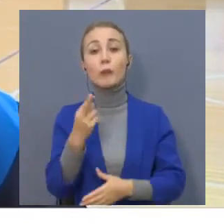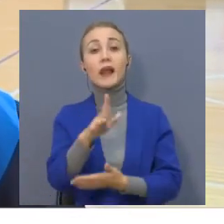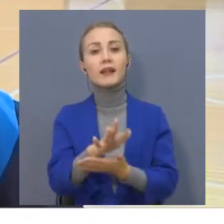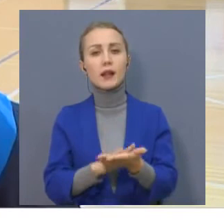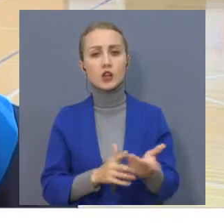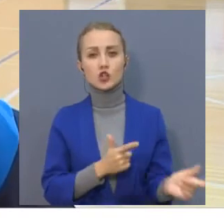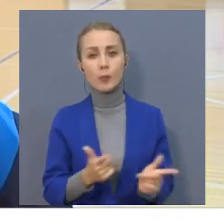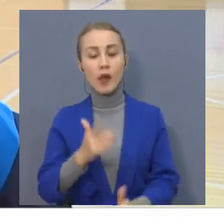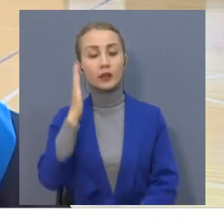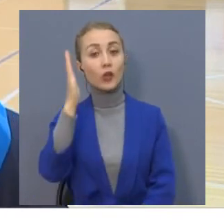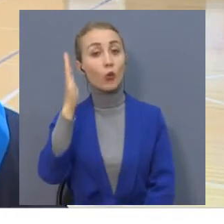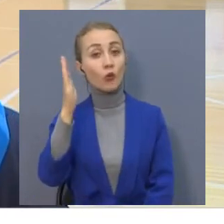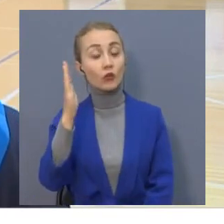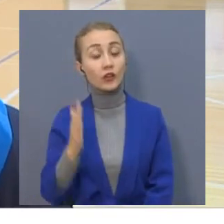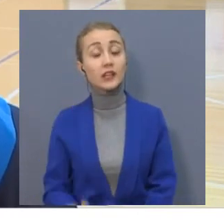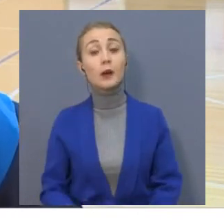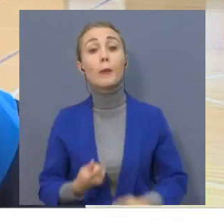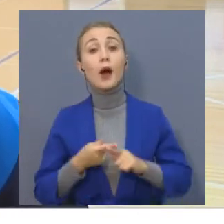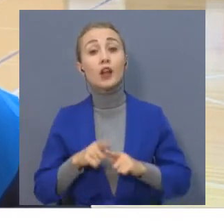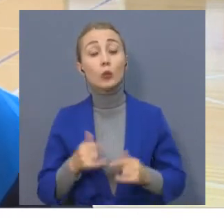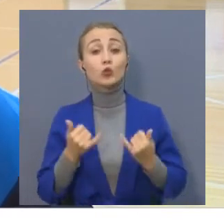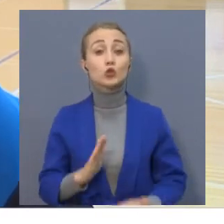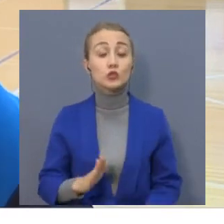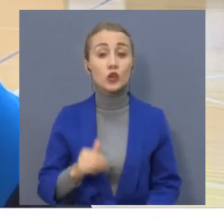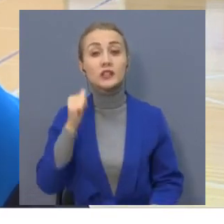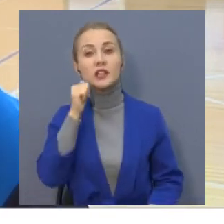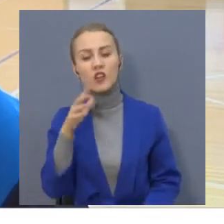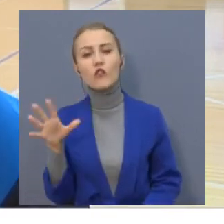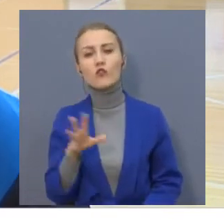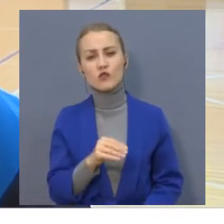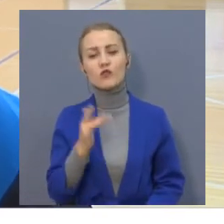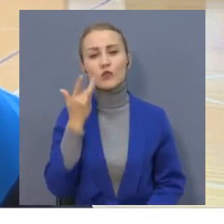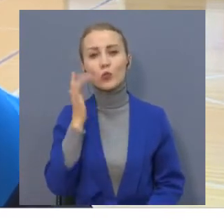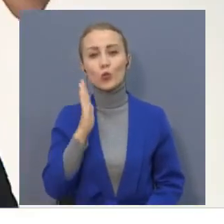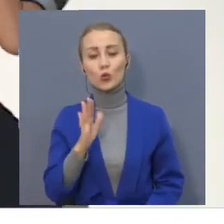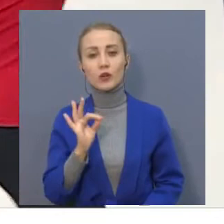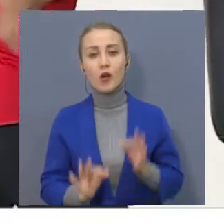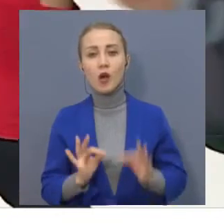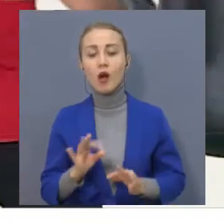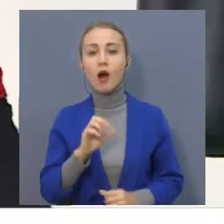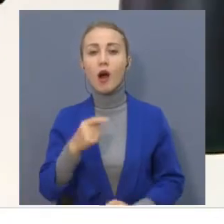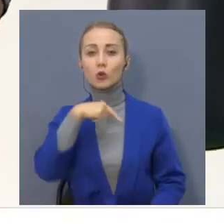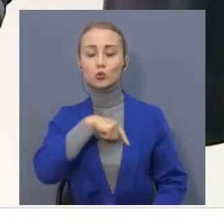жастар, ересектер тобында дайындалды. Жерлестерімізге 6 тәжірибелі бапкер дәріс берді.